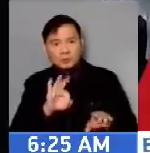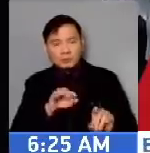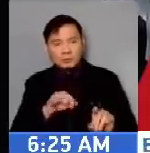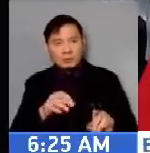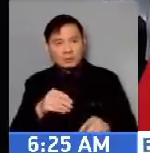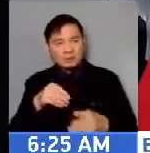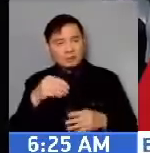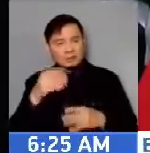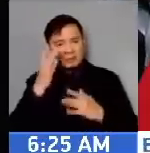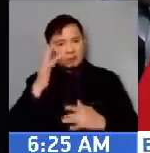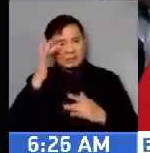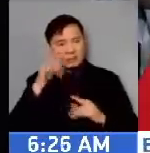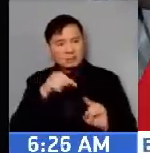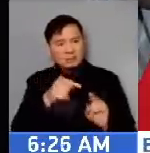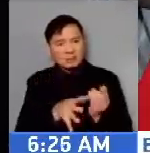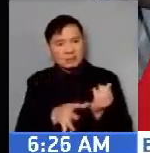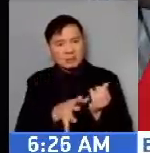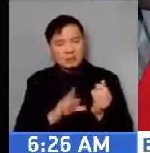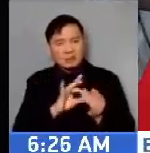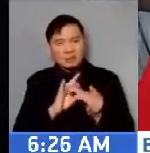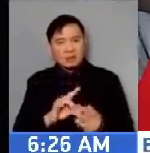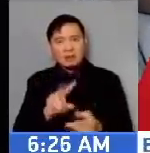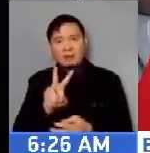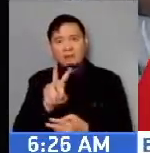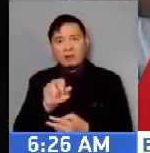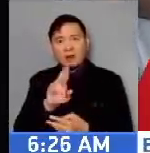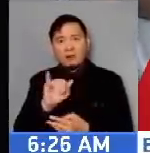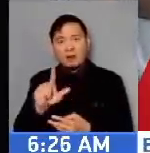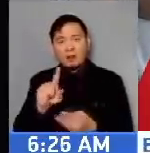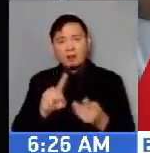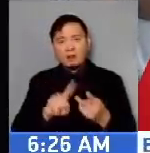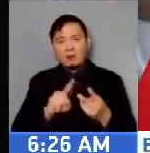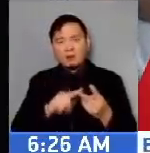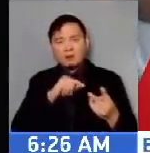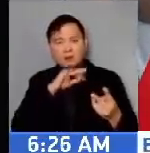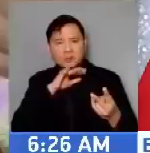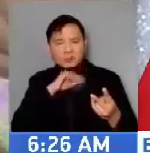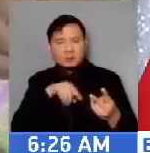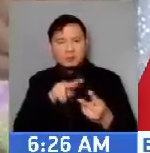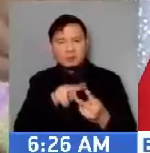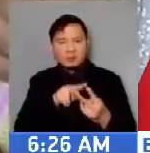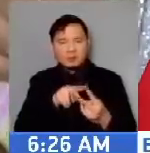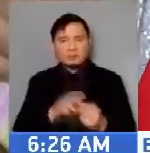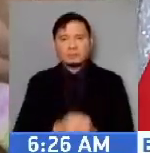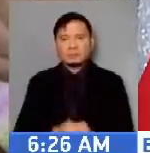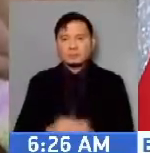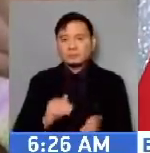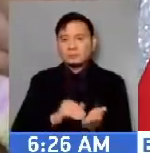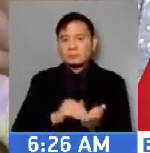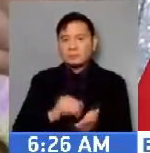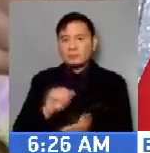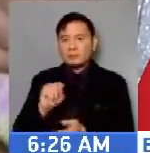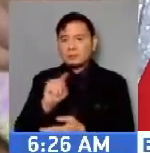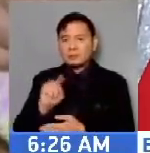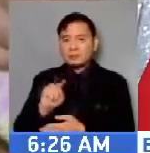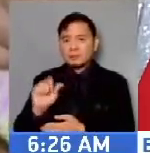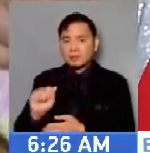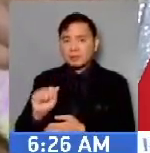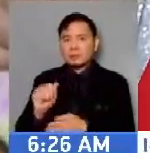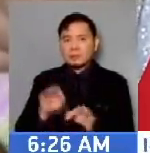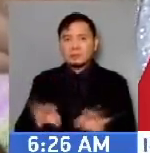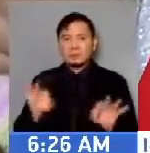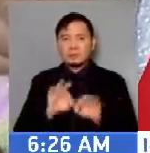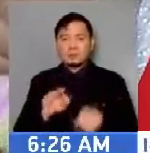diarrhea. Kasabay ng World Immunization Week, binigyan diin ni Dr. Atienza ang kahalagahan ng pagbabakuna kontra